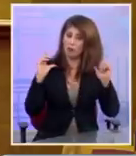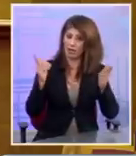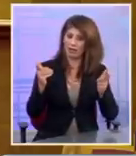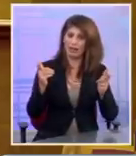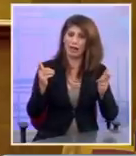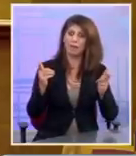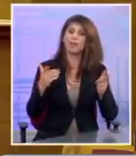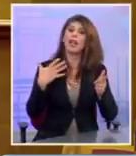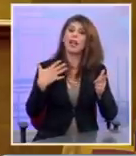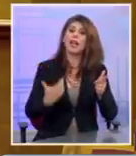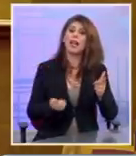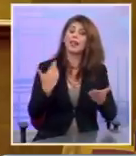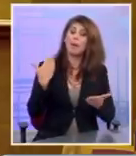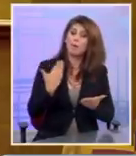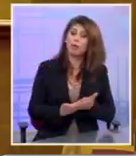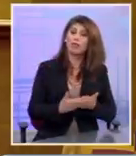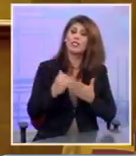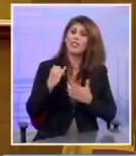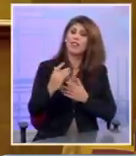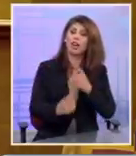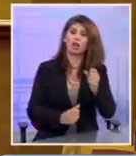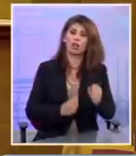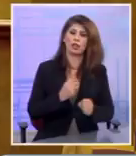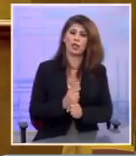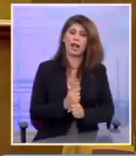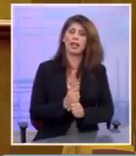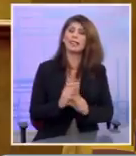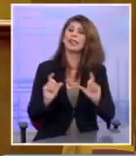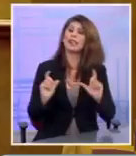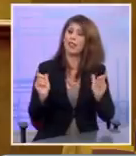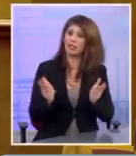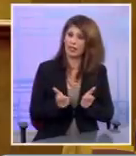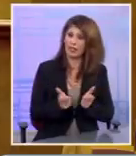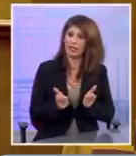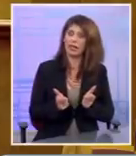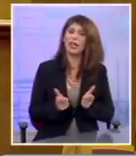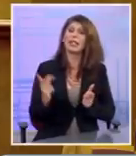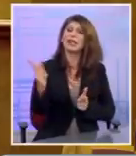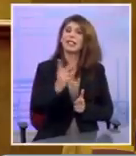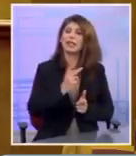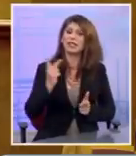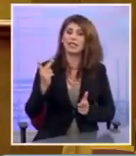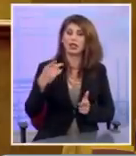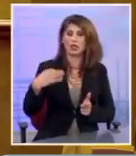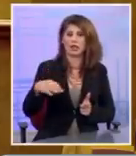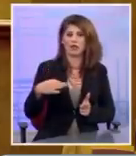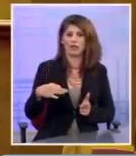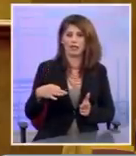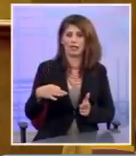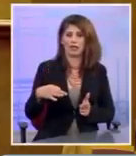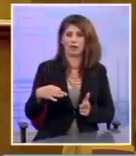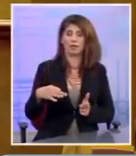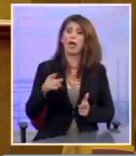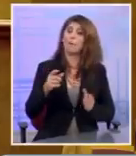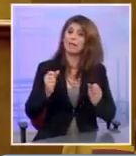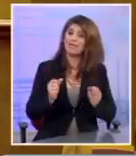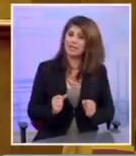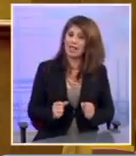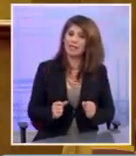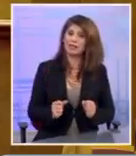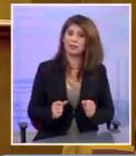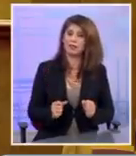Δημοκρατία έχει αποδείξει διαχρονικά και την εθνική και την κοινωνική της ευαισθησία. Με τη στάση